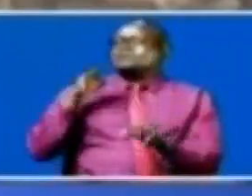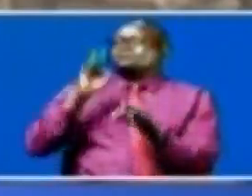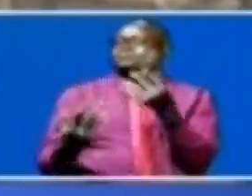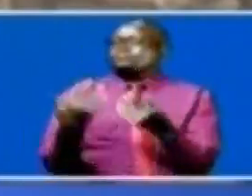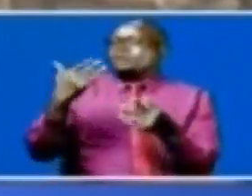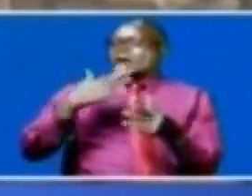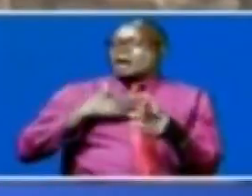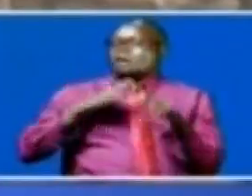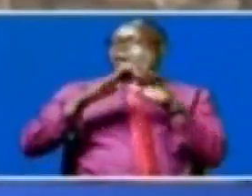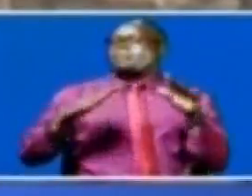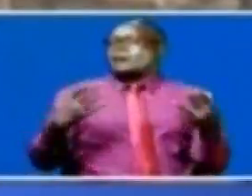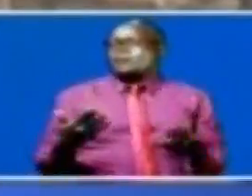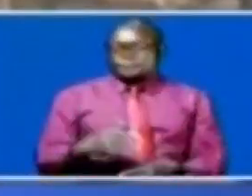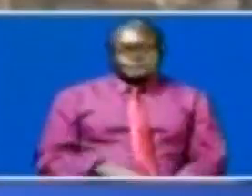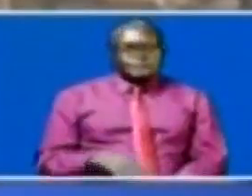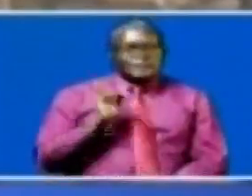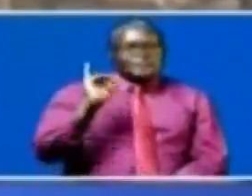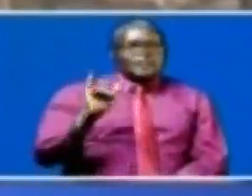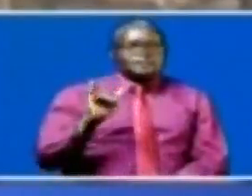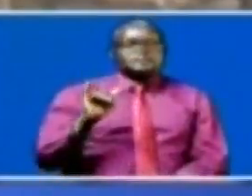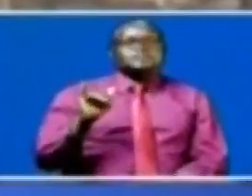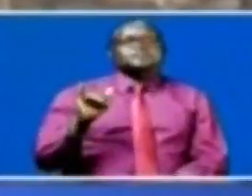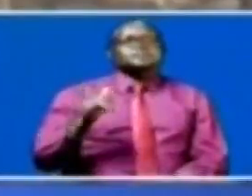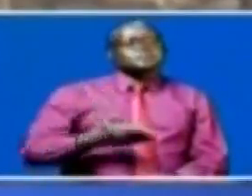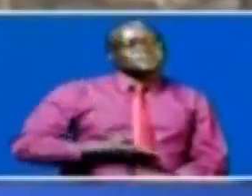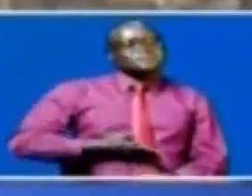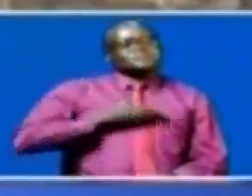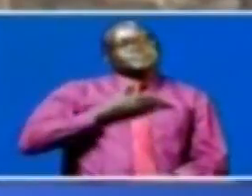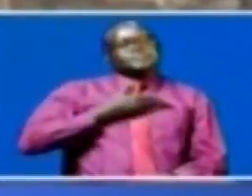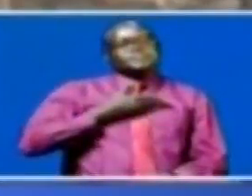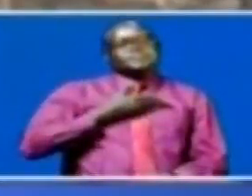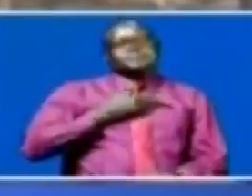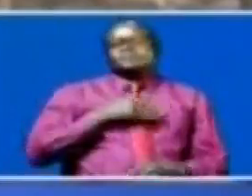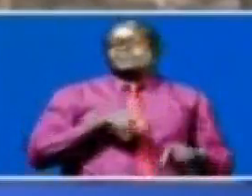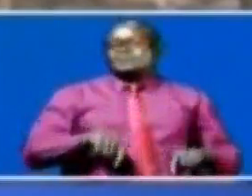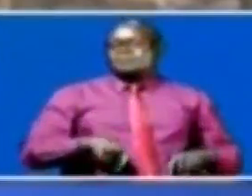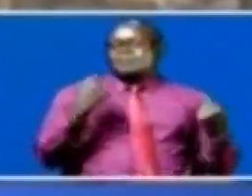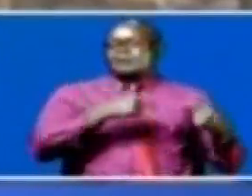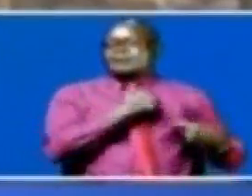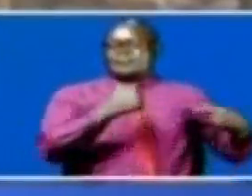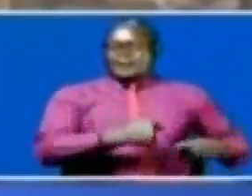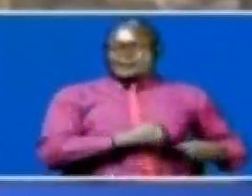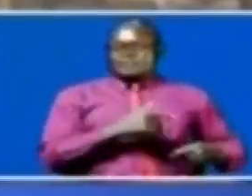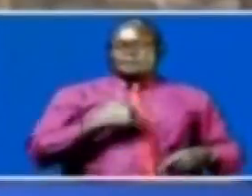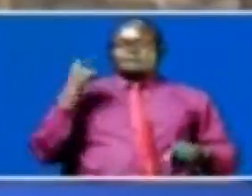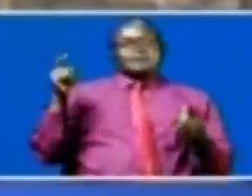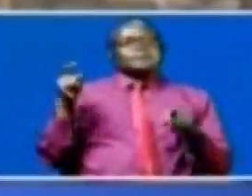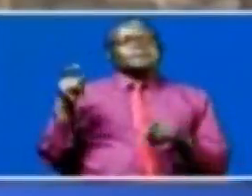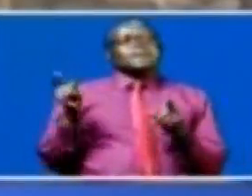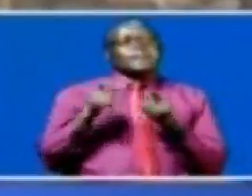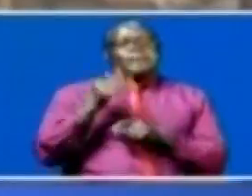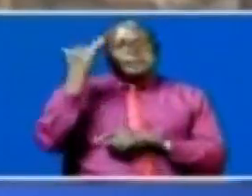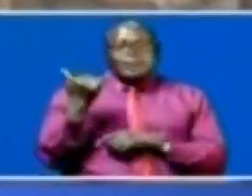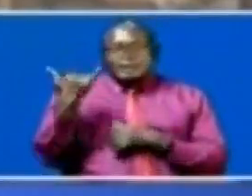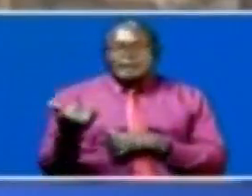gani? Hiyo ndio kitu linihusu mimi katika moyo wangu sana ndio linifunja katika moyo wangu sana. Hiyo bado mimi nasikia uchungu sana kabisa. Kwa sababu